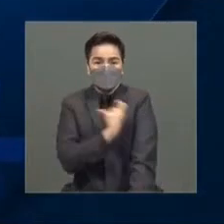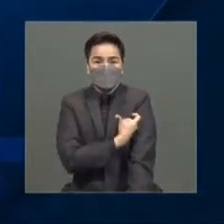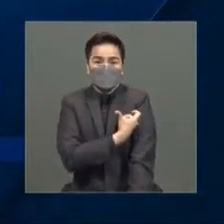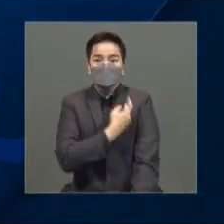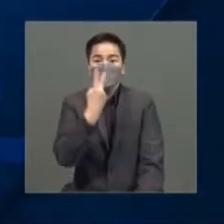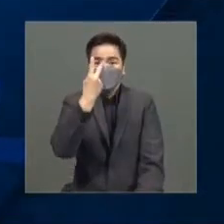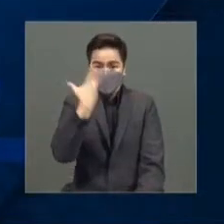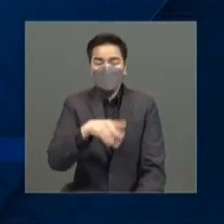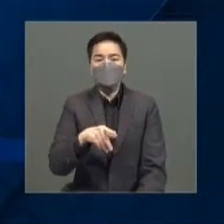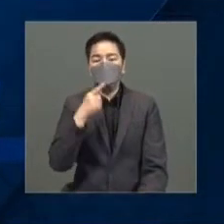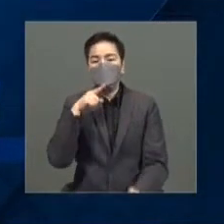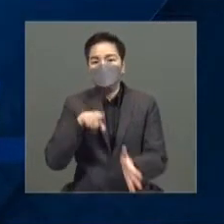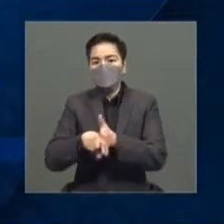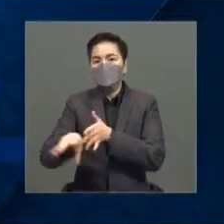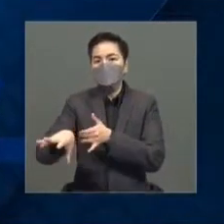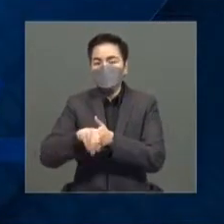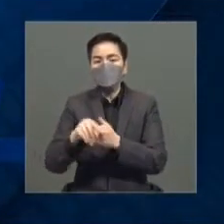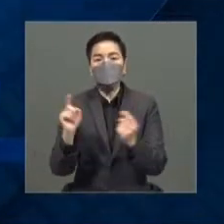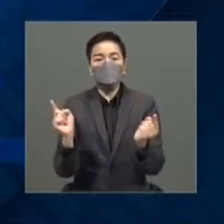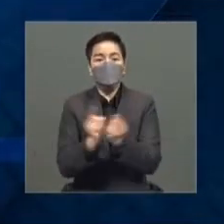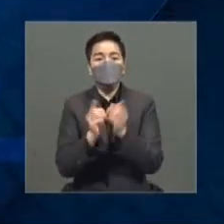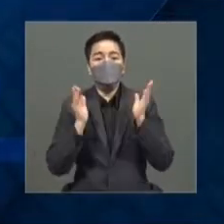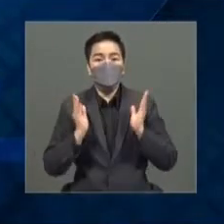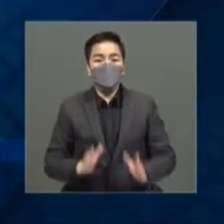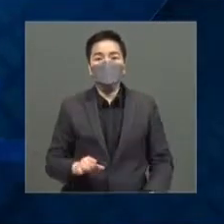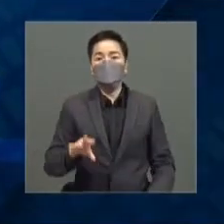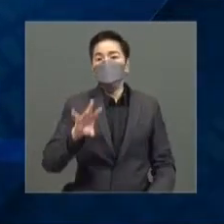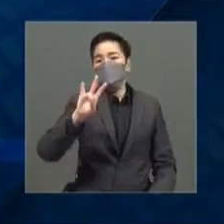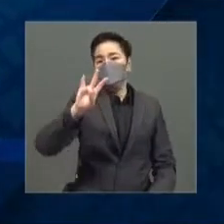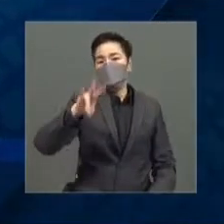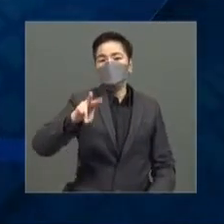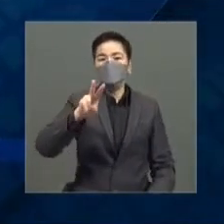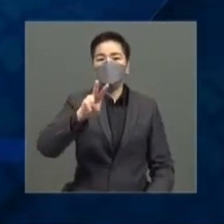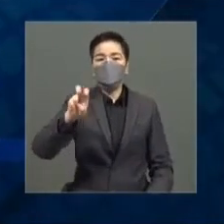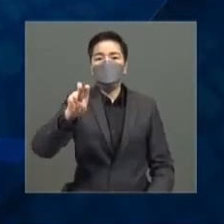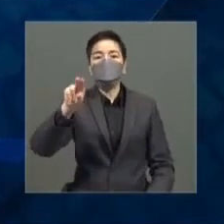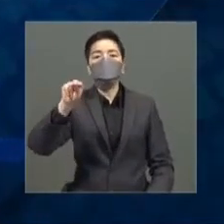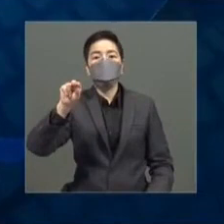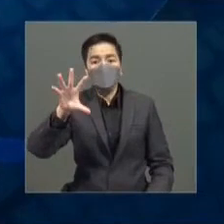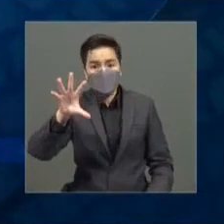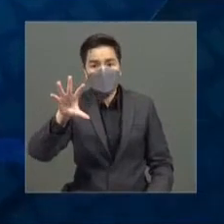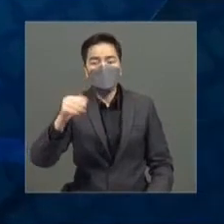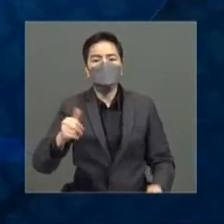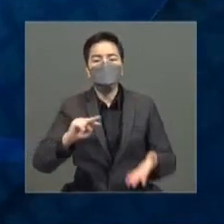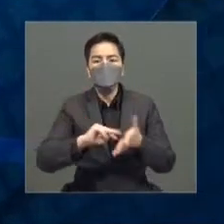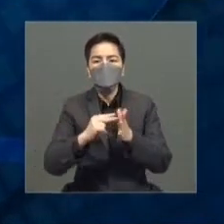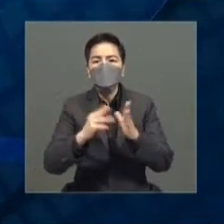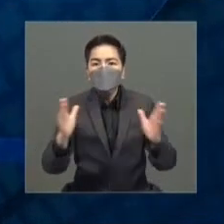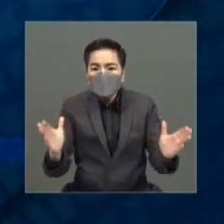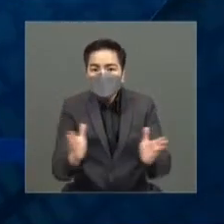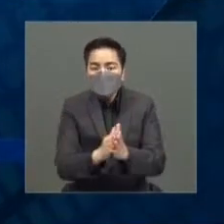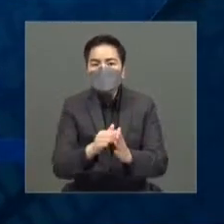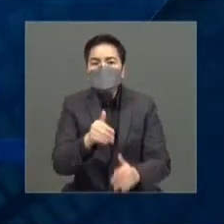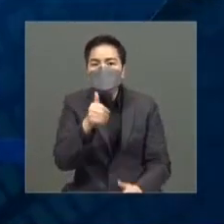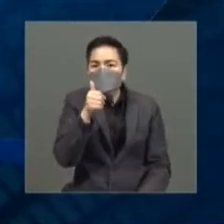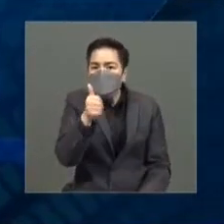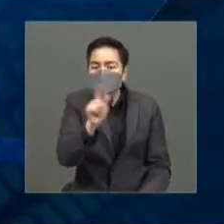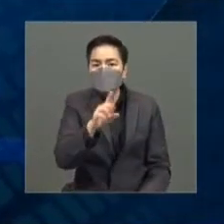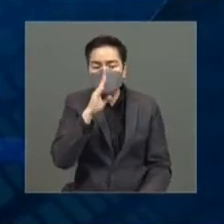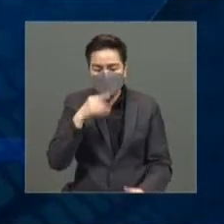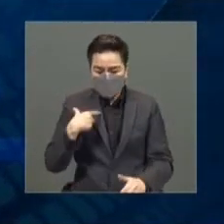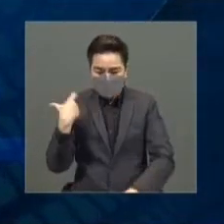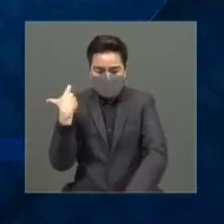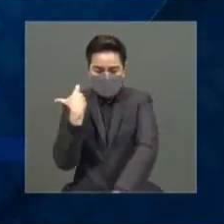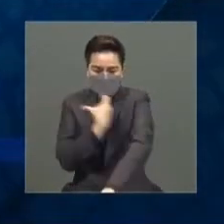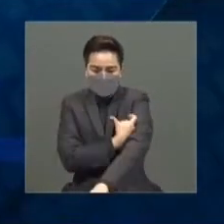เชื้อเนี่ยของอังกฤษคือ 7,235 รายโดยรวมๆเนี่ยนะคะจะมีข้อดีก็คือว่าคน